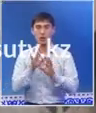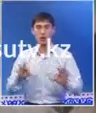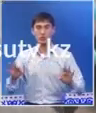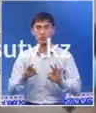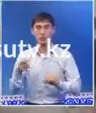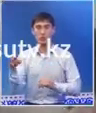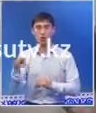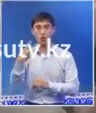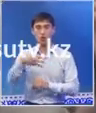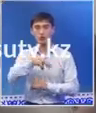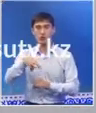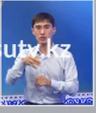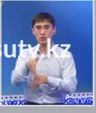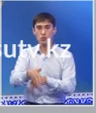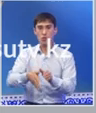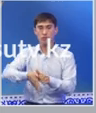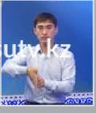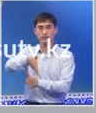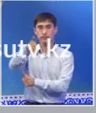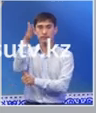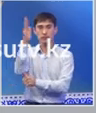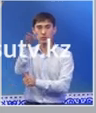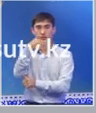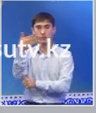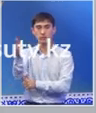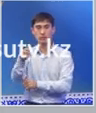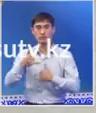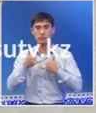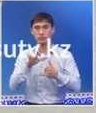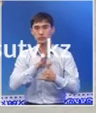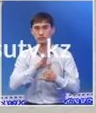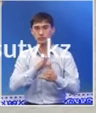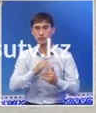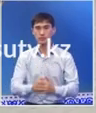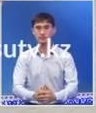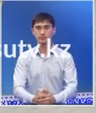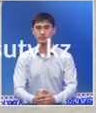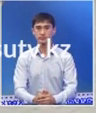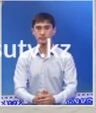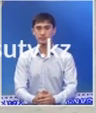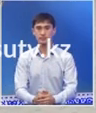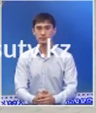көкке көтерілген көк туды тамашалап тарихи сәтке тәубе десті. Әділет Балтабек, Адайлақ Жеркенова, Ерболат Антылов, Жетісу телеарнасы.